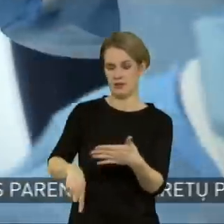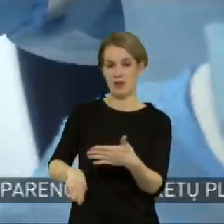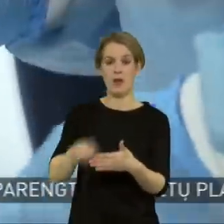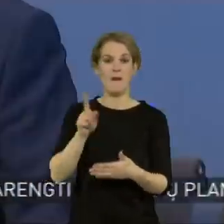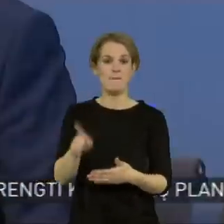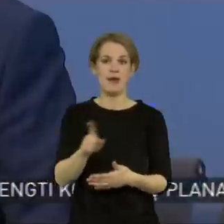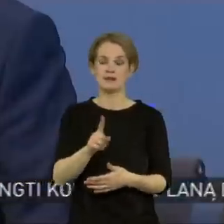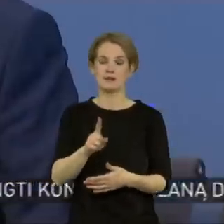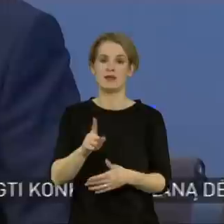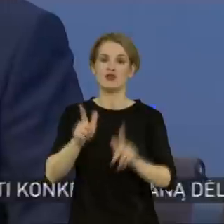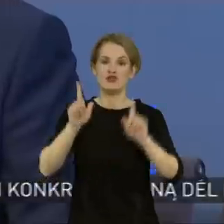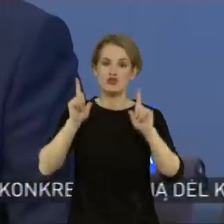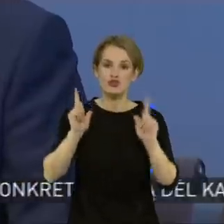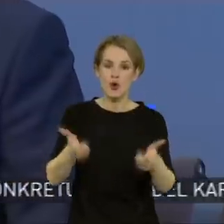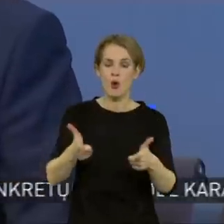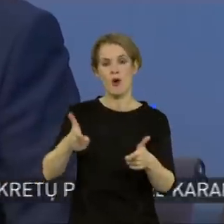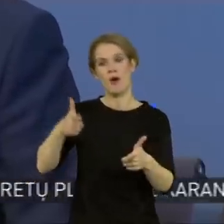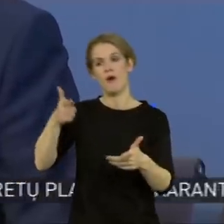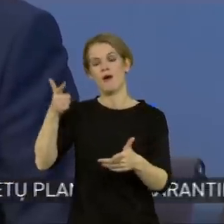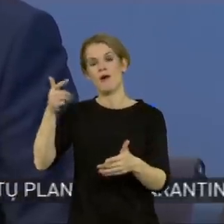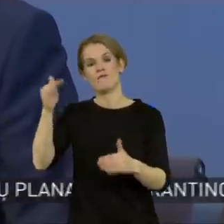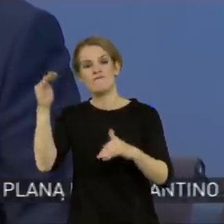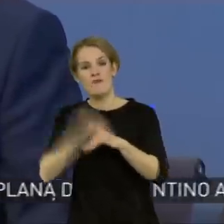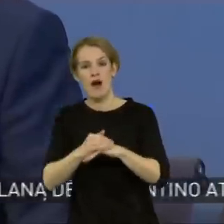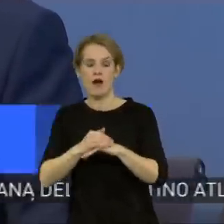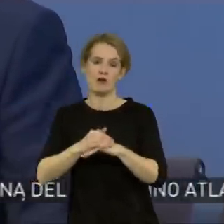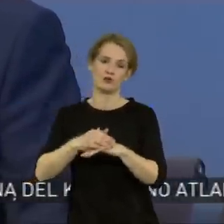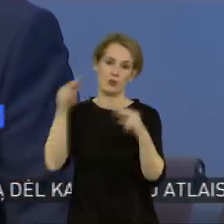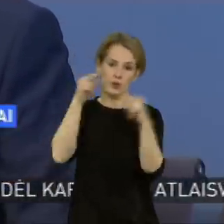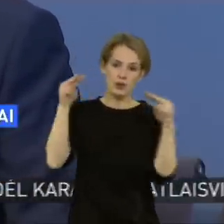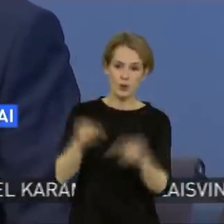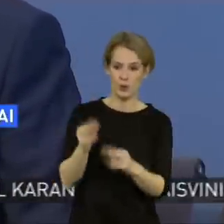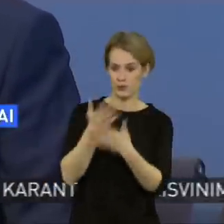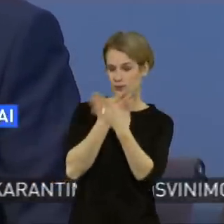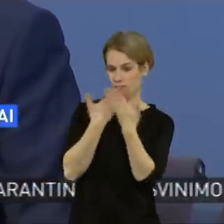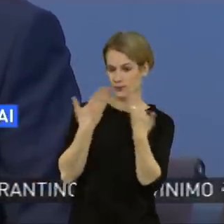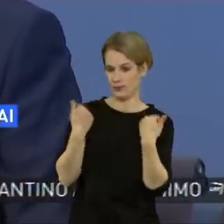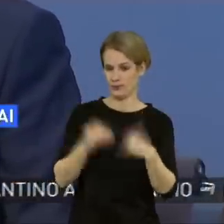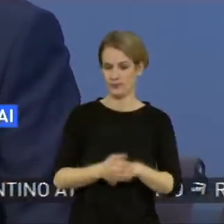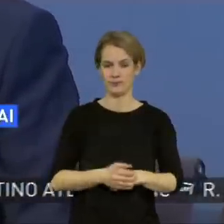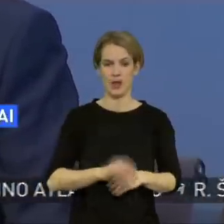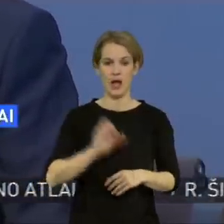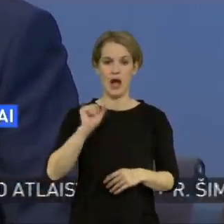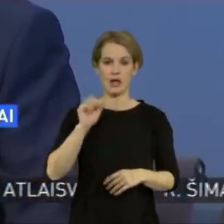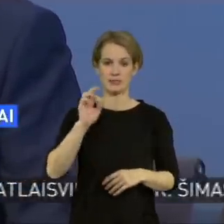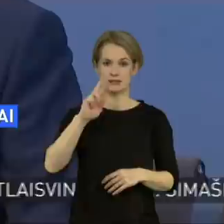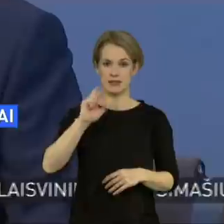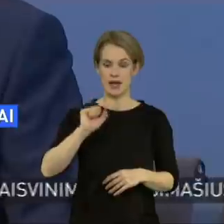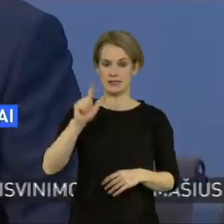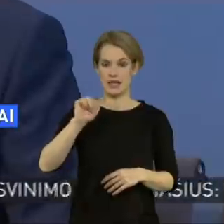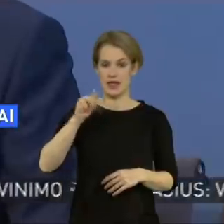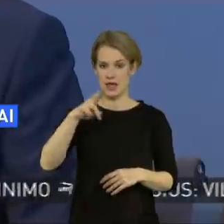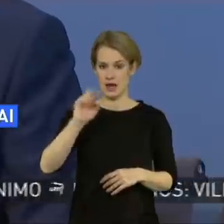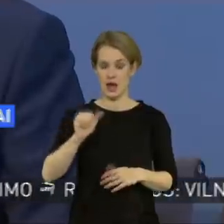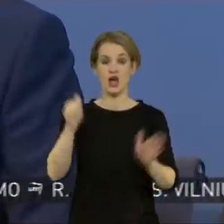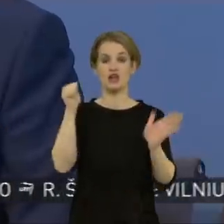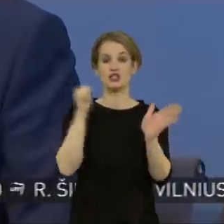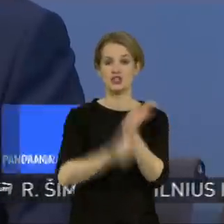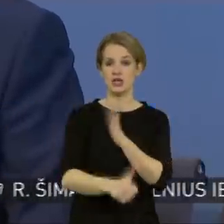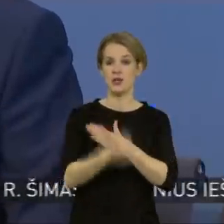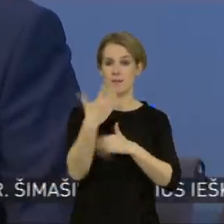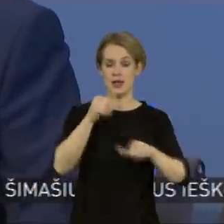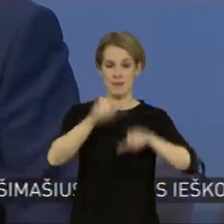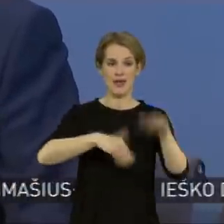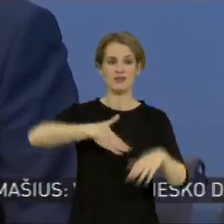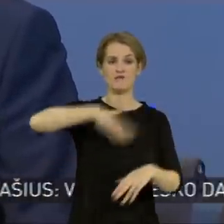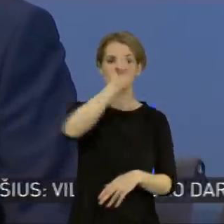nepamatuotos. Naujausiai tyrimai rodo, kad AstraZeneca vakcina suteikia gerą apsaugą ir vyresniems nei 65 žmonėms. Ji